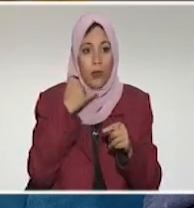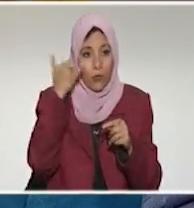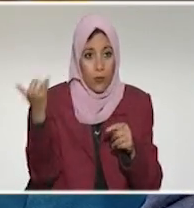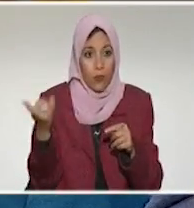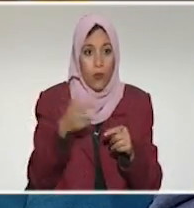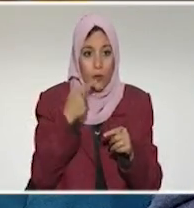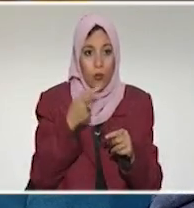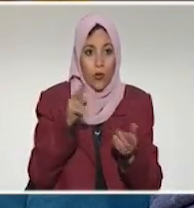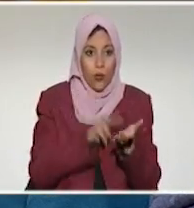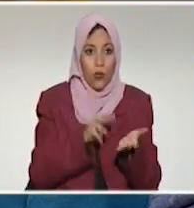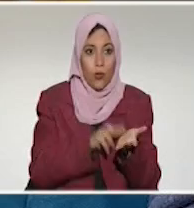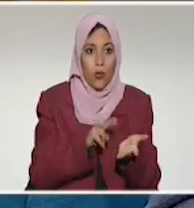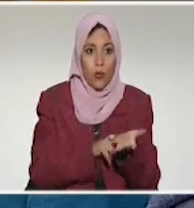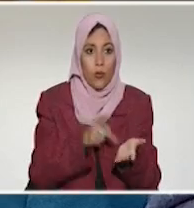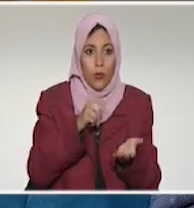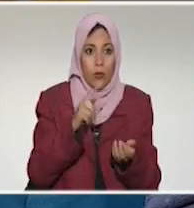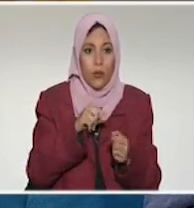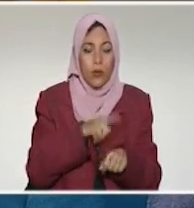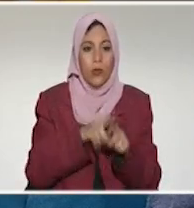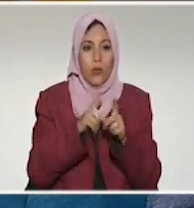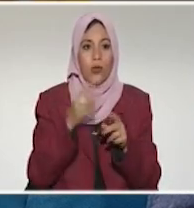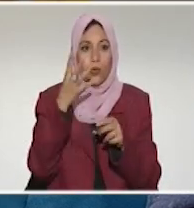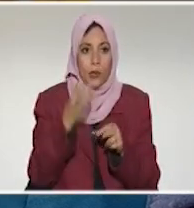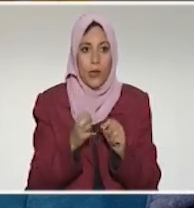بنفسك، كل يوم بيتكلم هنا الساعه 11 بالليل.